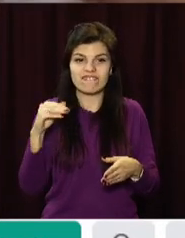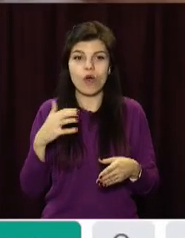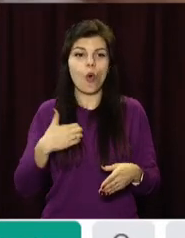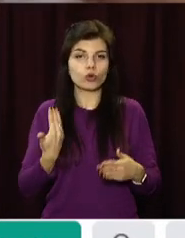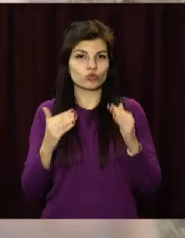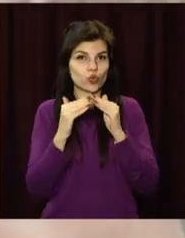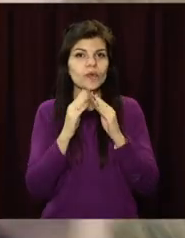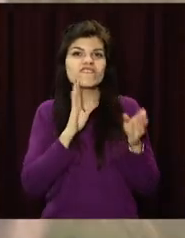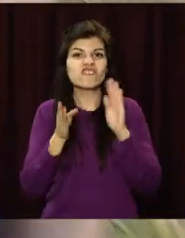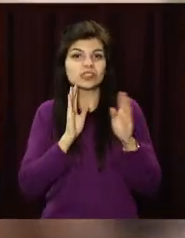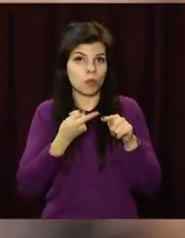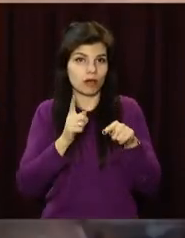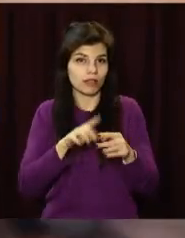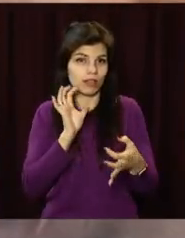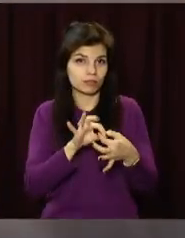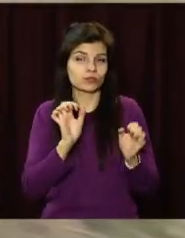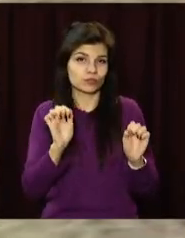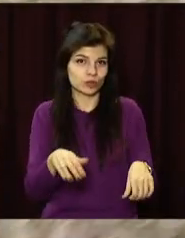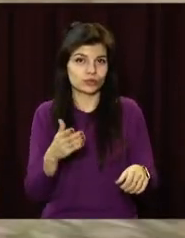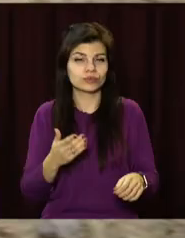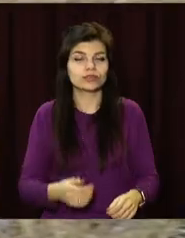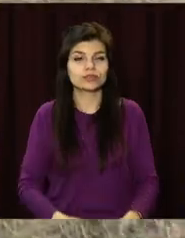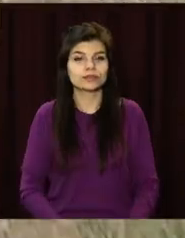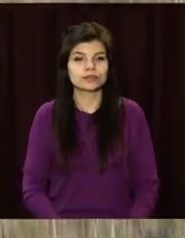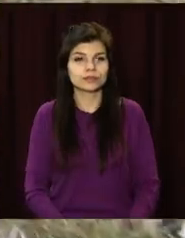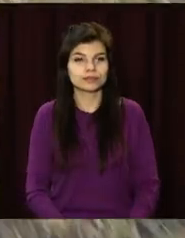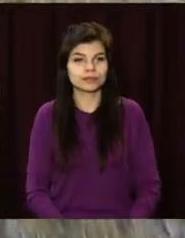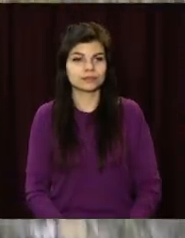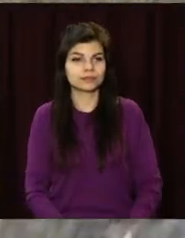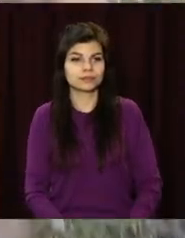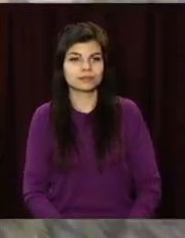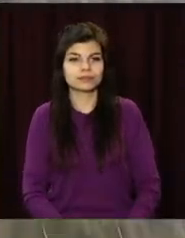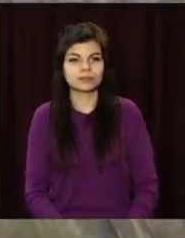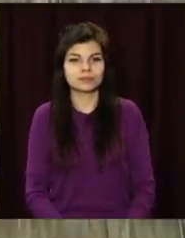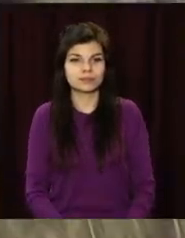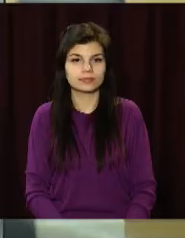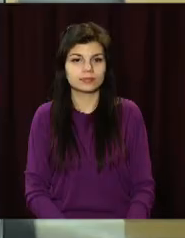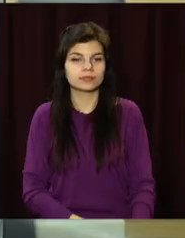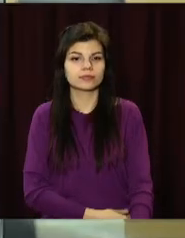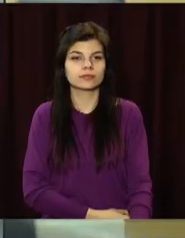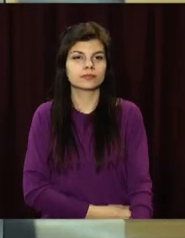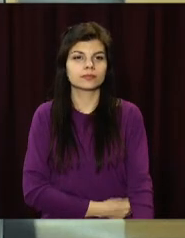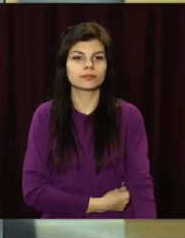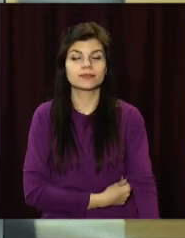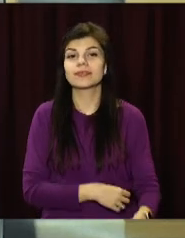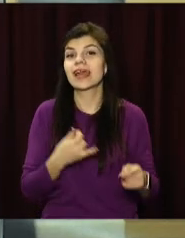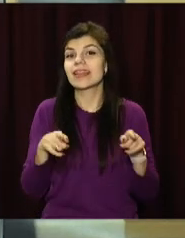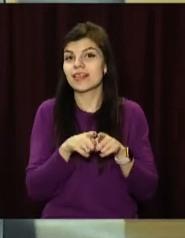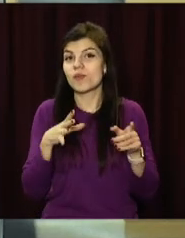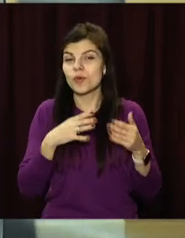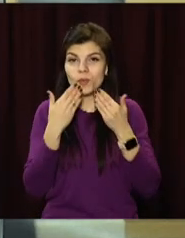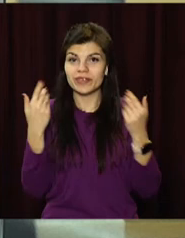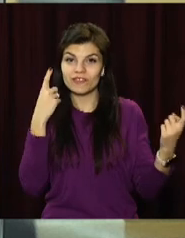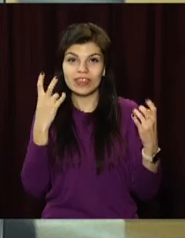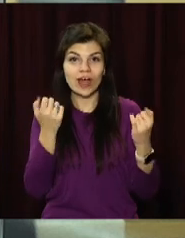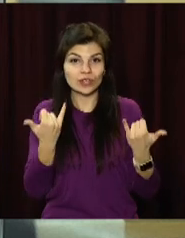у Фейсбуці. Інна Таранець, Сергій Язовських та Василь Самовар. Open News, телеканал «Відкритий». І такою була остання